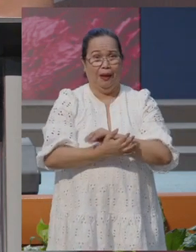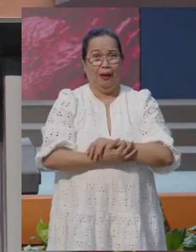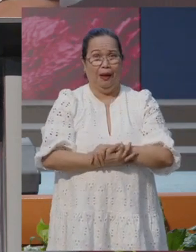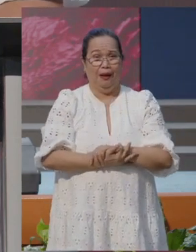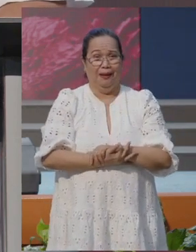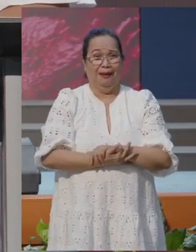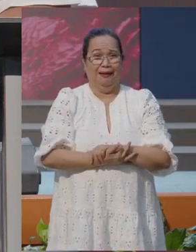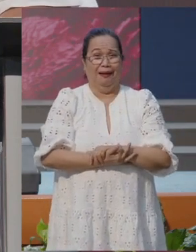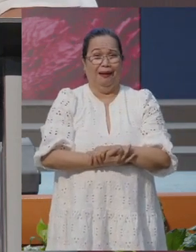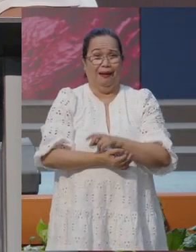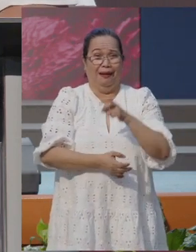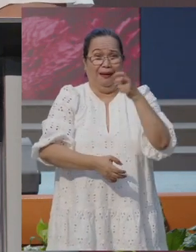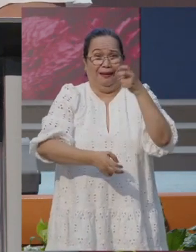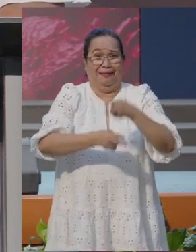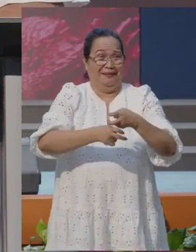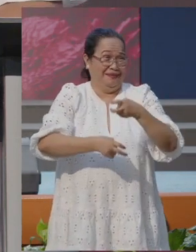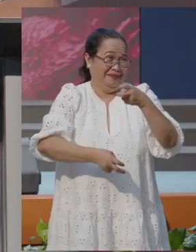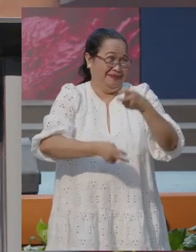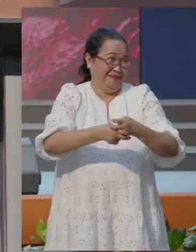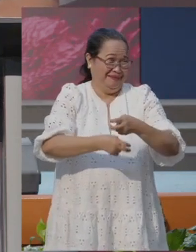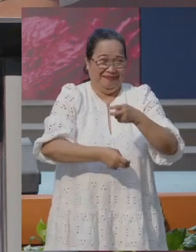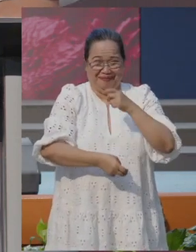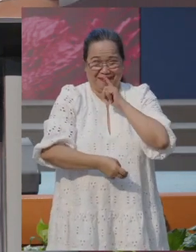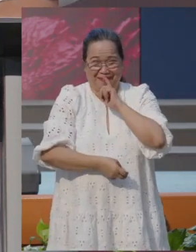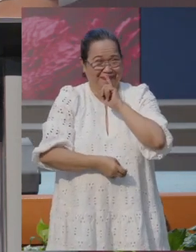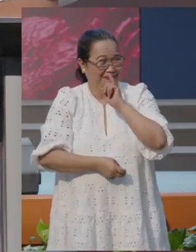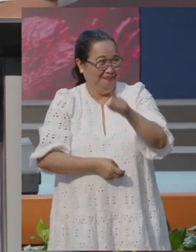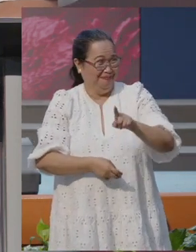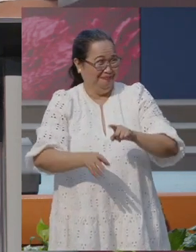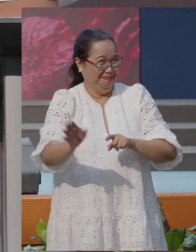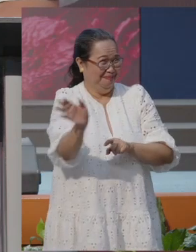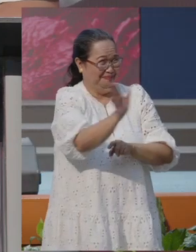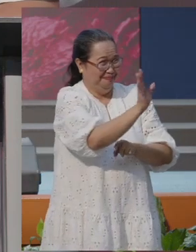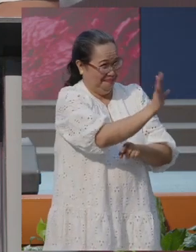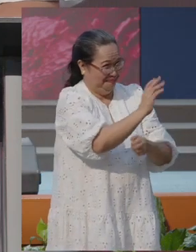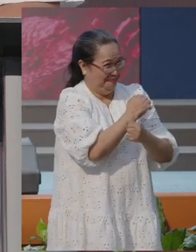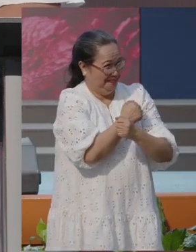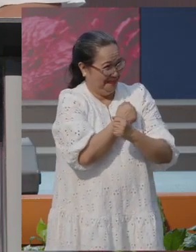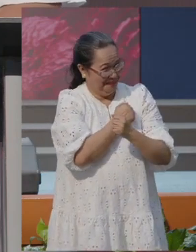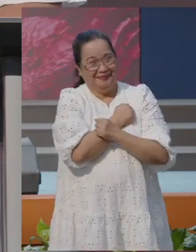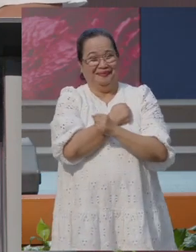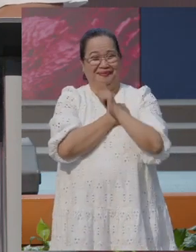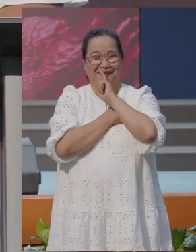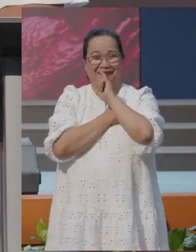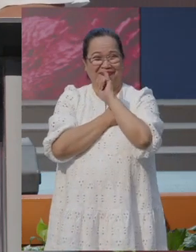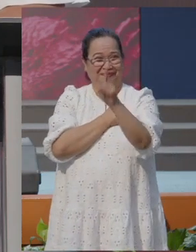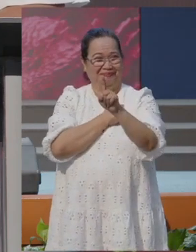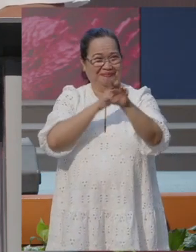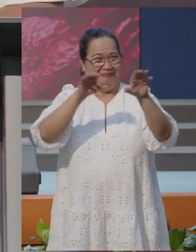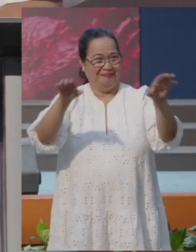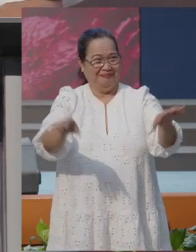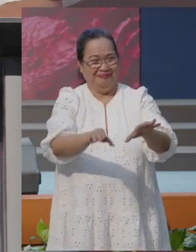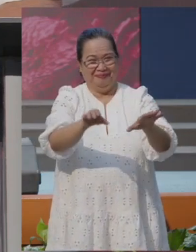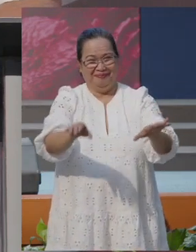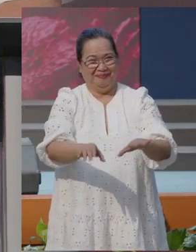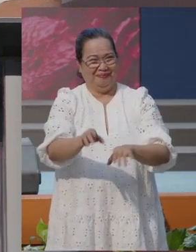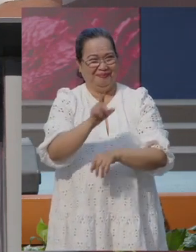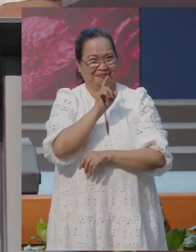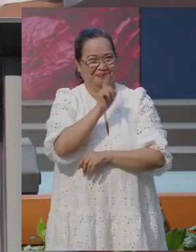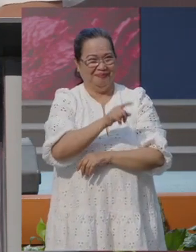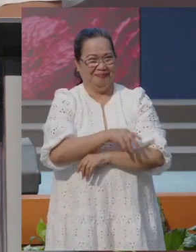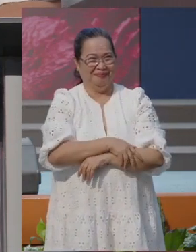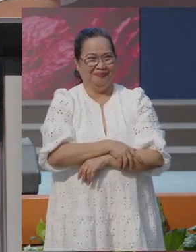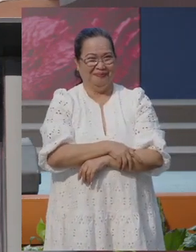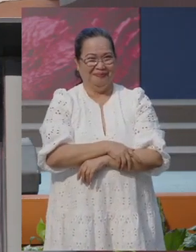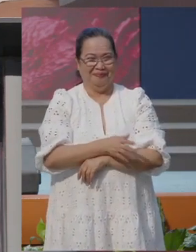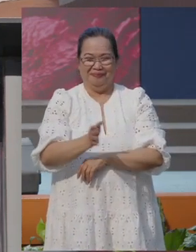So yun ang una. Ang tunay na pag-ibig ay gumagawa